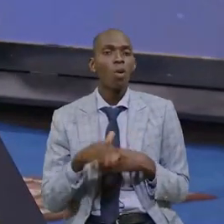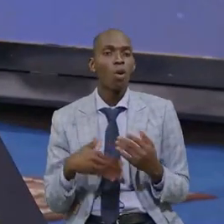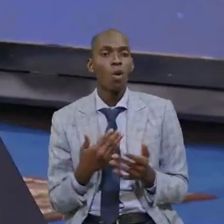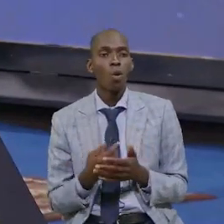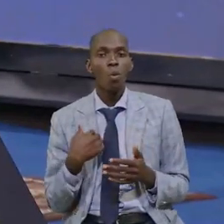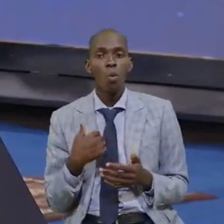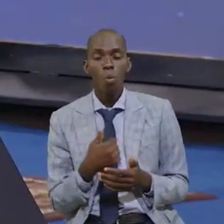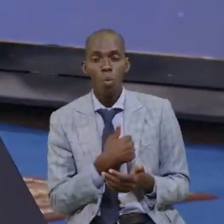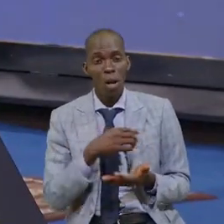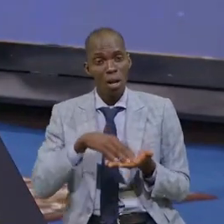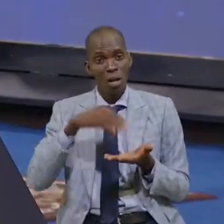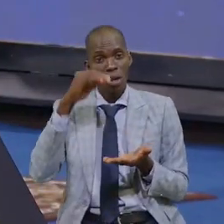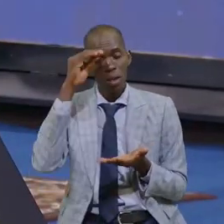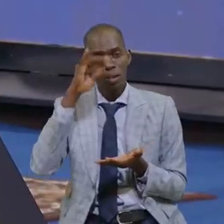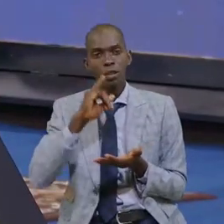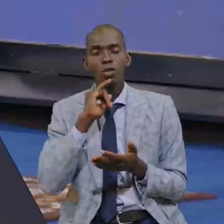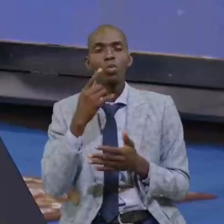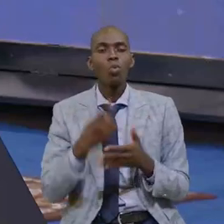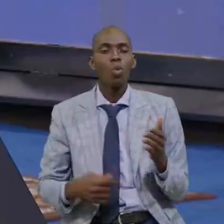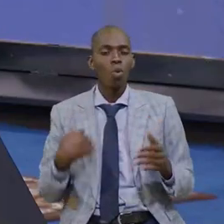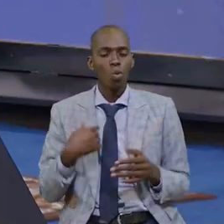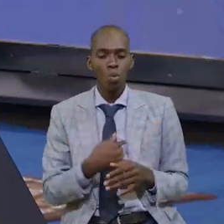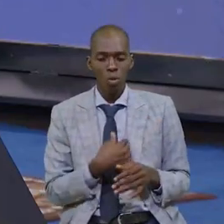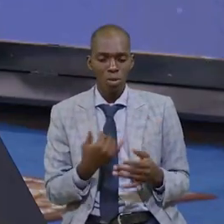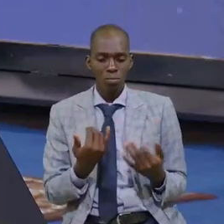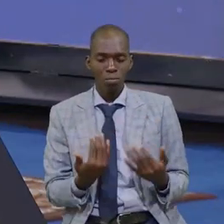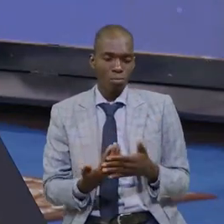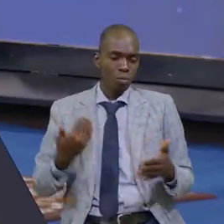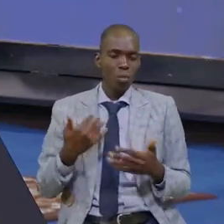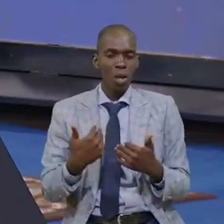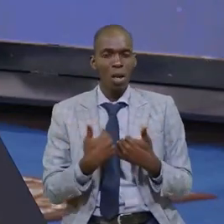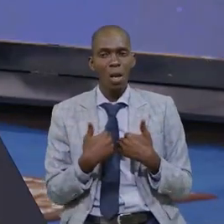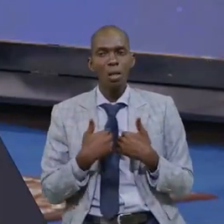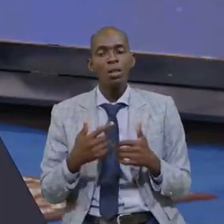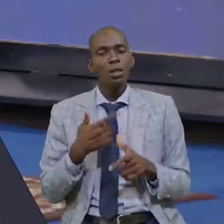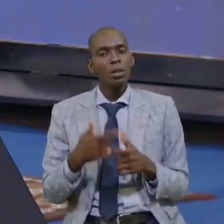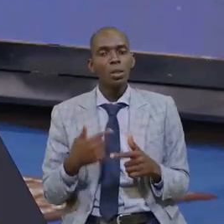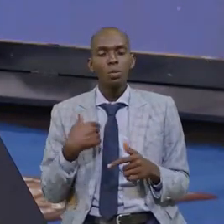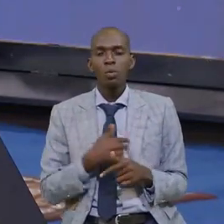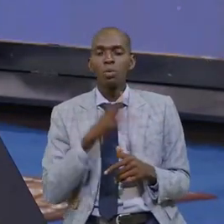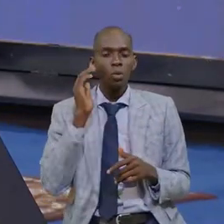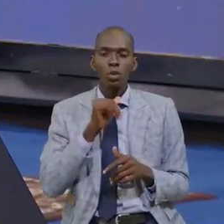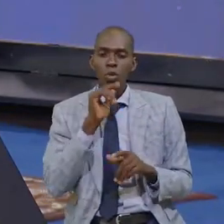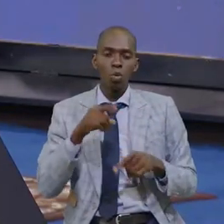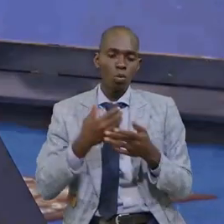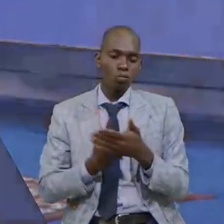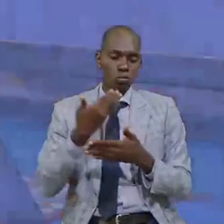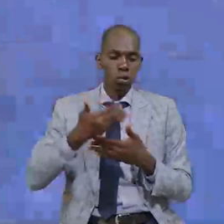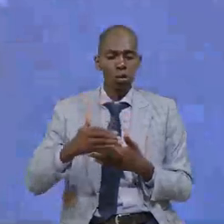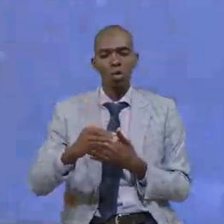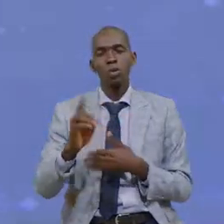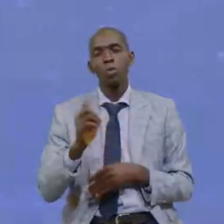ce que nous apprenons. C'est ce que nous avons déjà. Nous n'allons pas dépasser le niveau où nous sommes